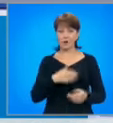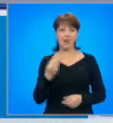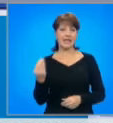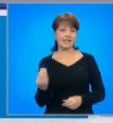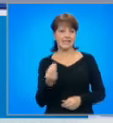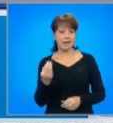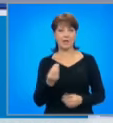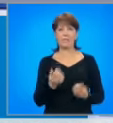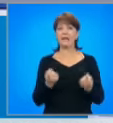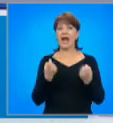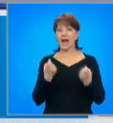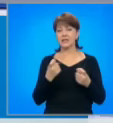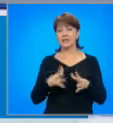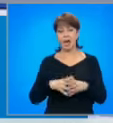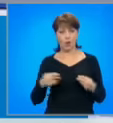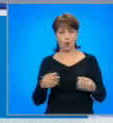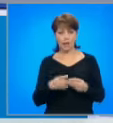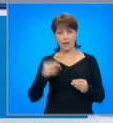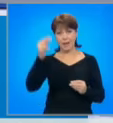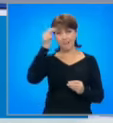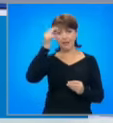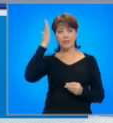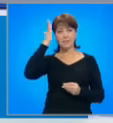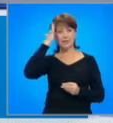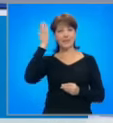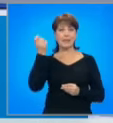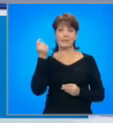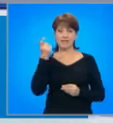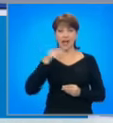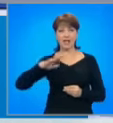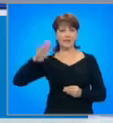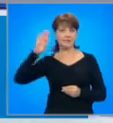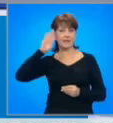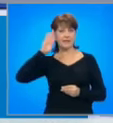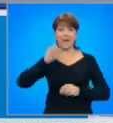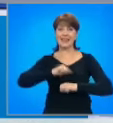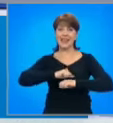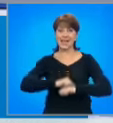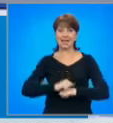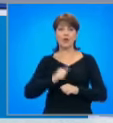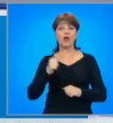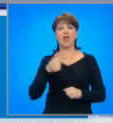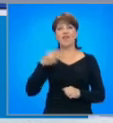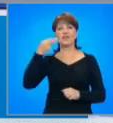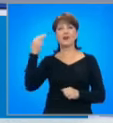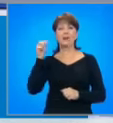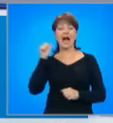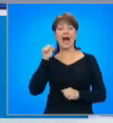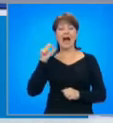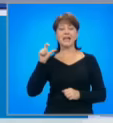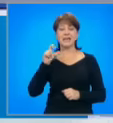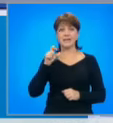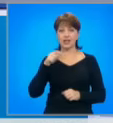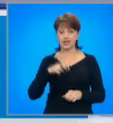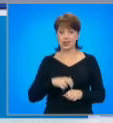Сърбия, премиерите на Гърция и Румъния, българският министър-председател и изпълнителните директори на ICGB. БНТ ще